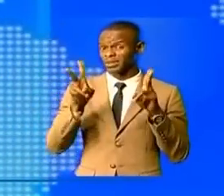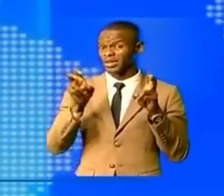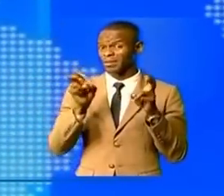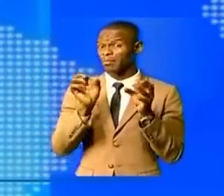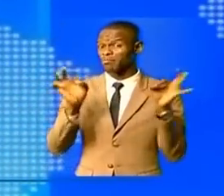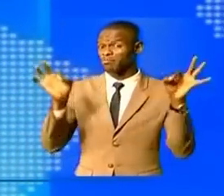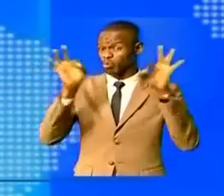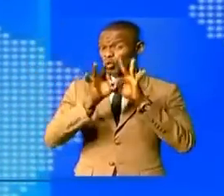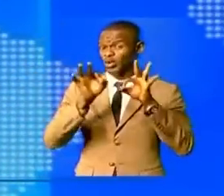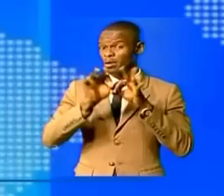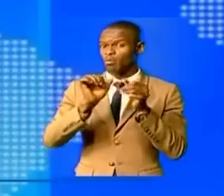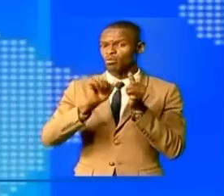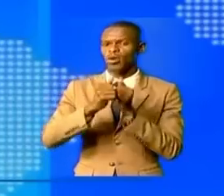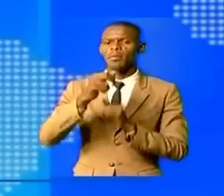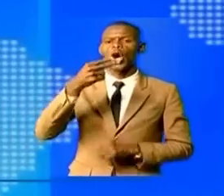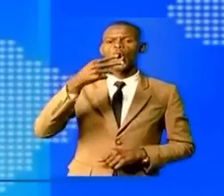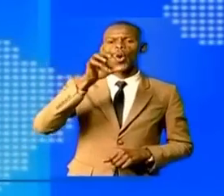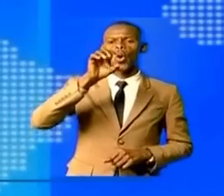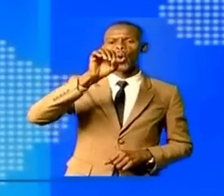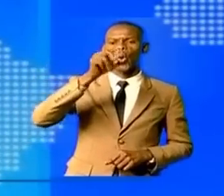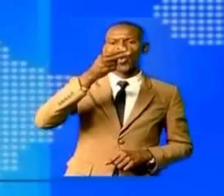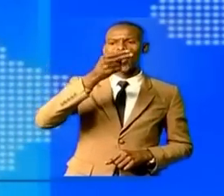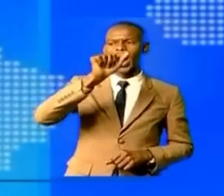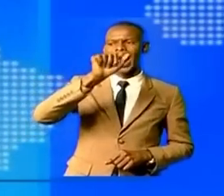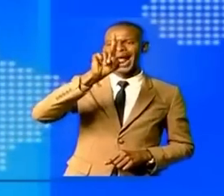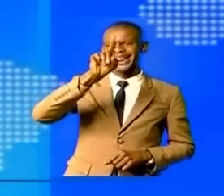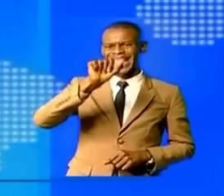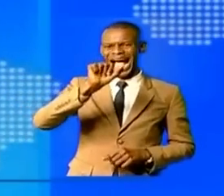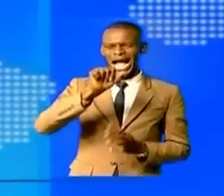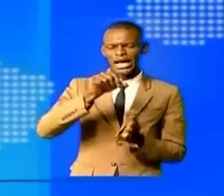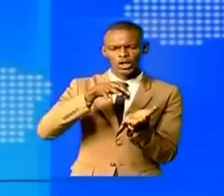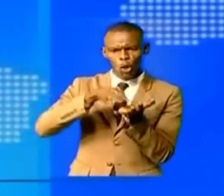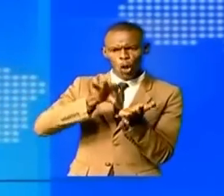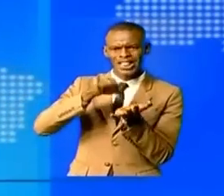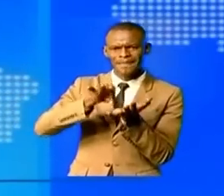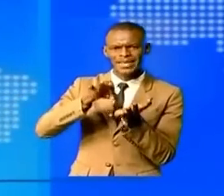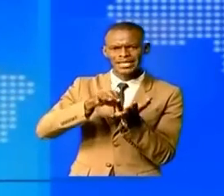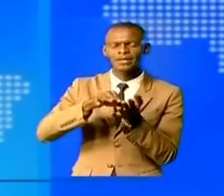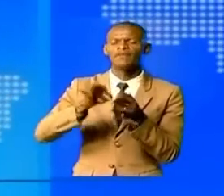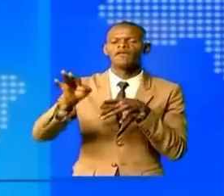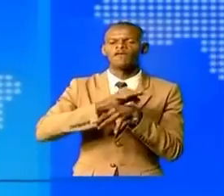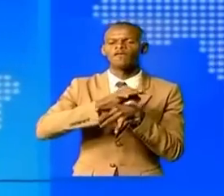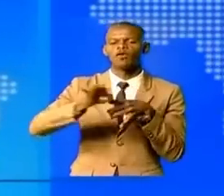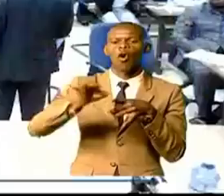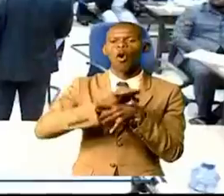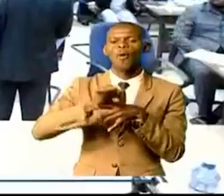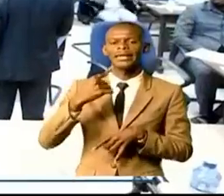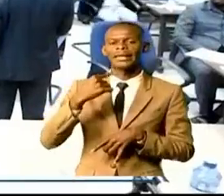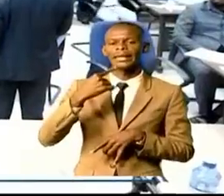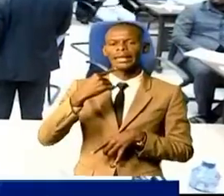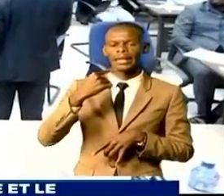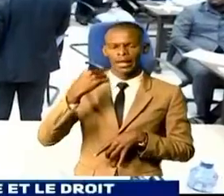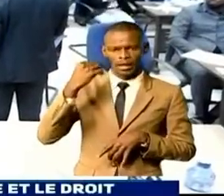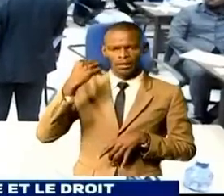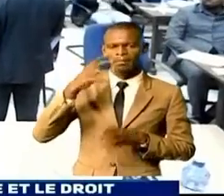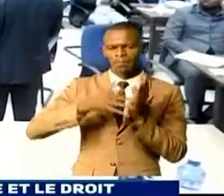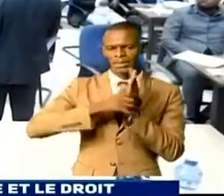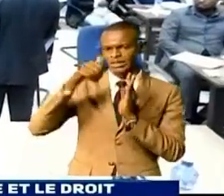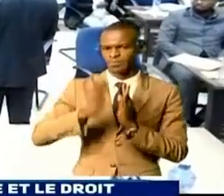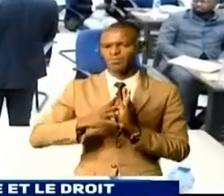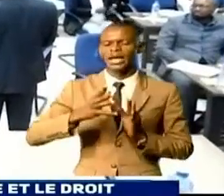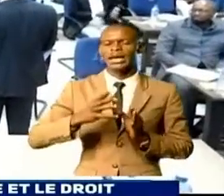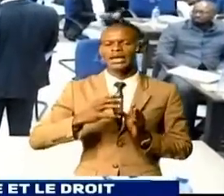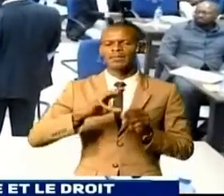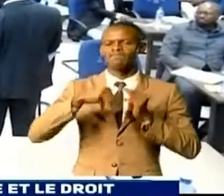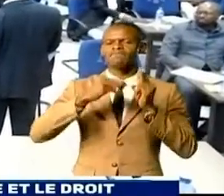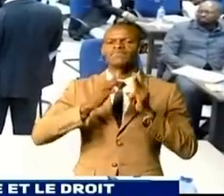qui est organisée à Kinshasa. Les bénéficiaires sont les experts en matière de justice. De cadres